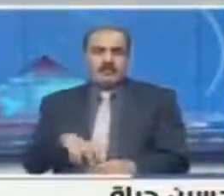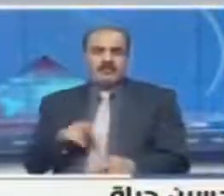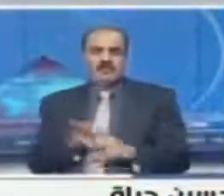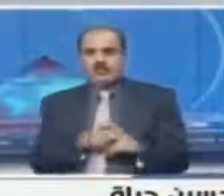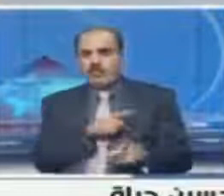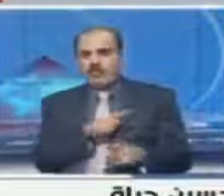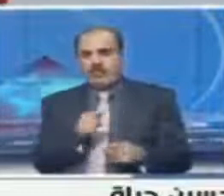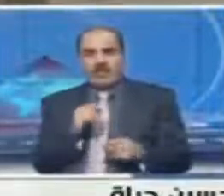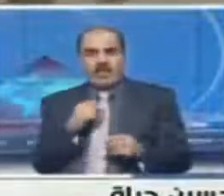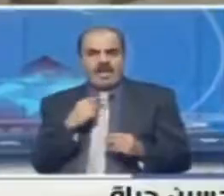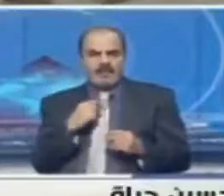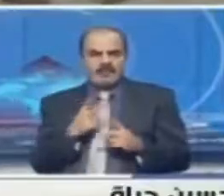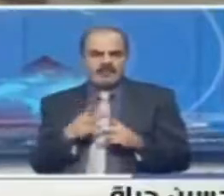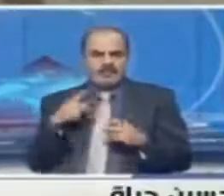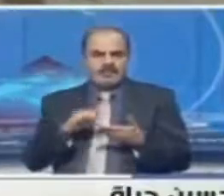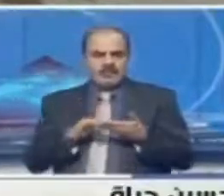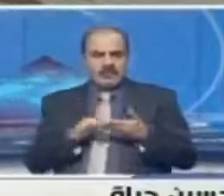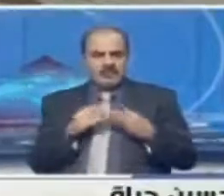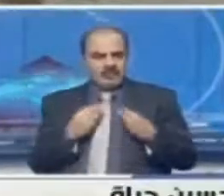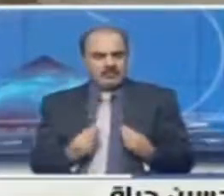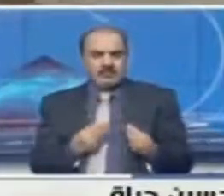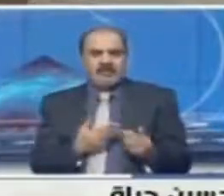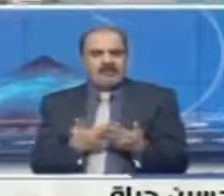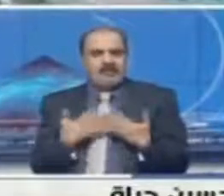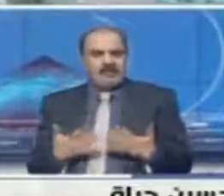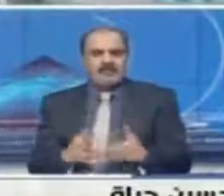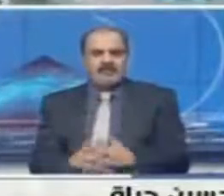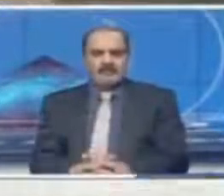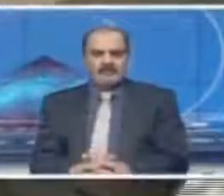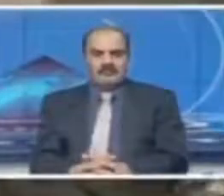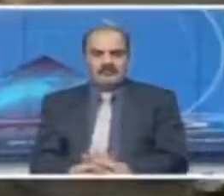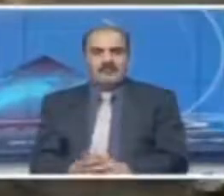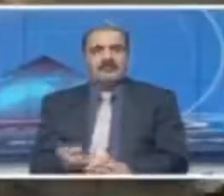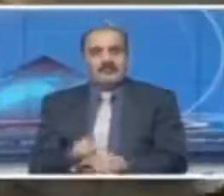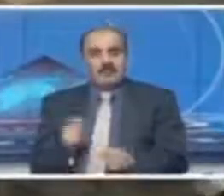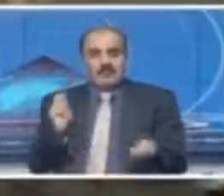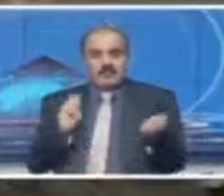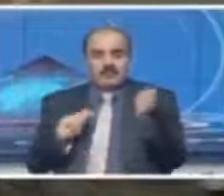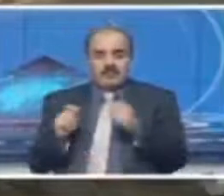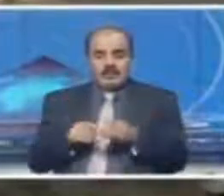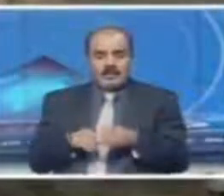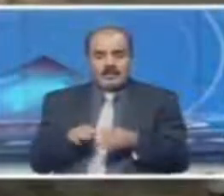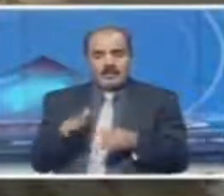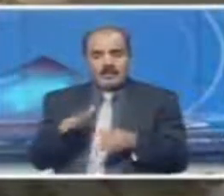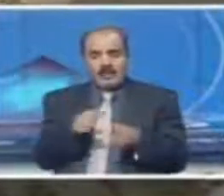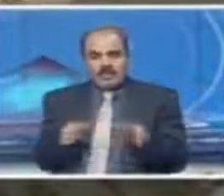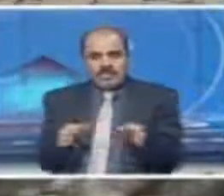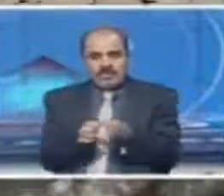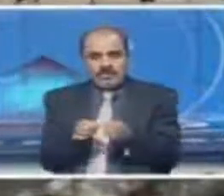المواطنين بهدف التخفيف عنهم وتسهيل الخدمات المقدمة لهم. كما تجري أعمال تبطين ترعة سبك الأحد